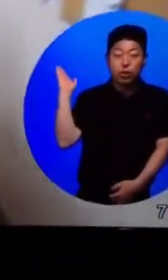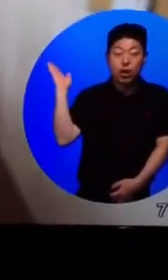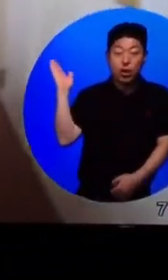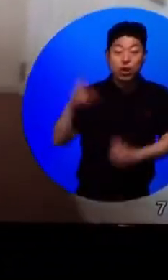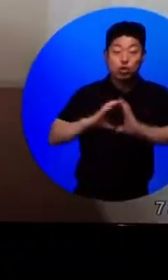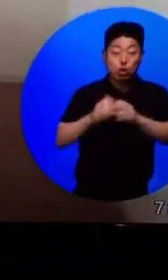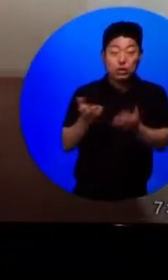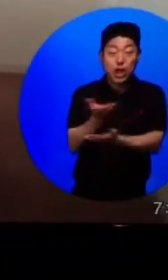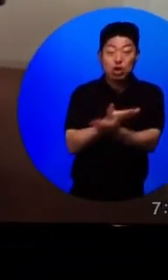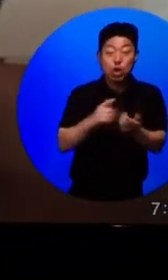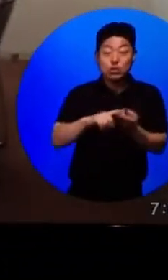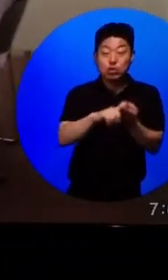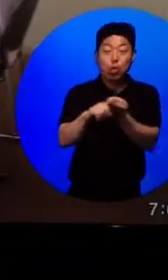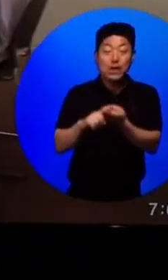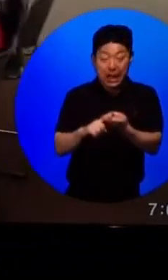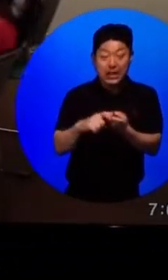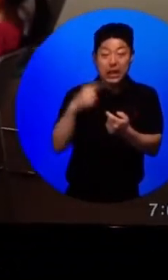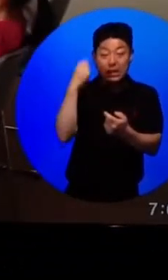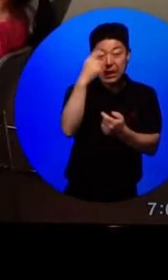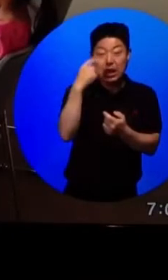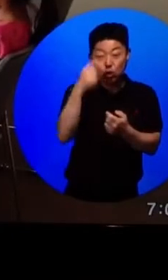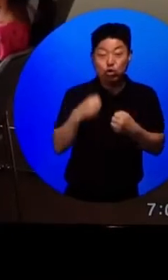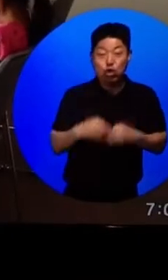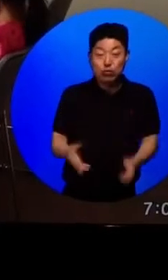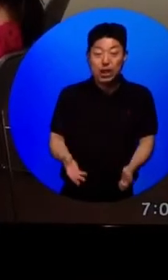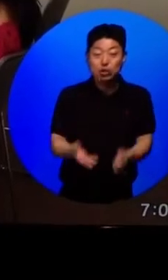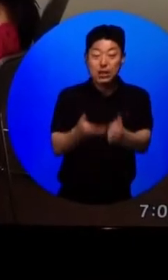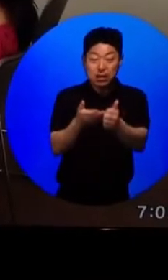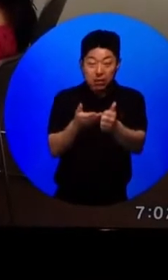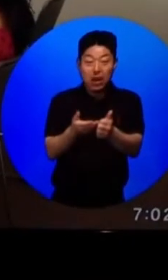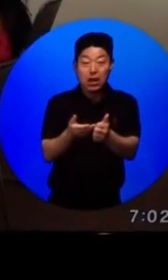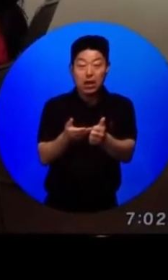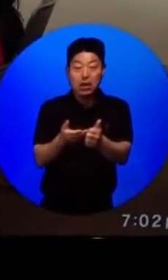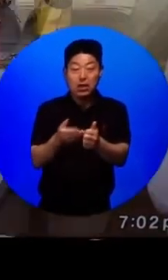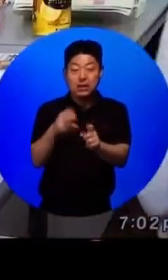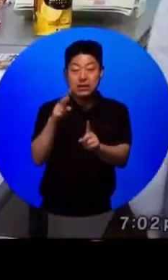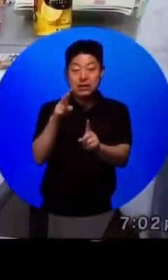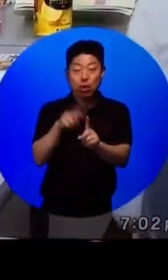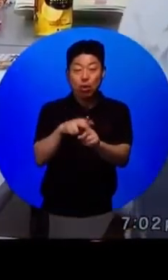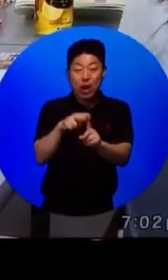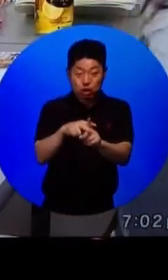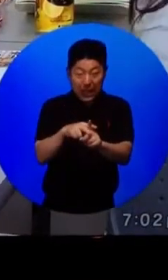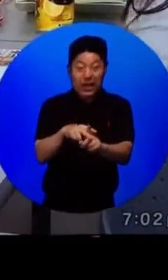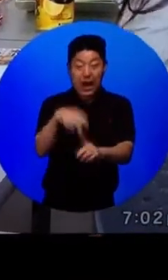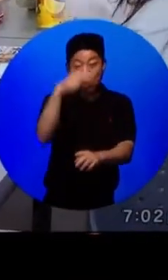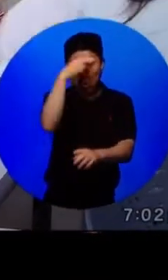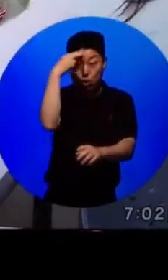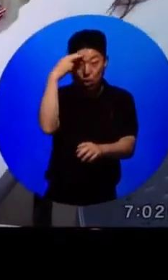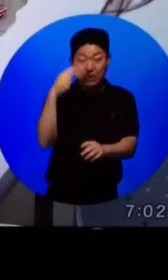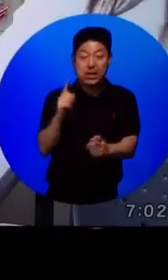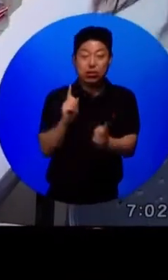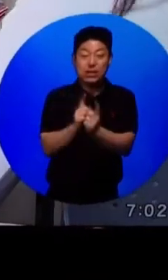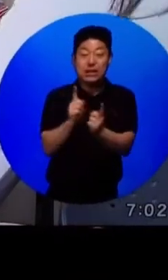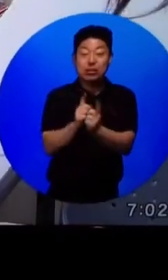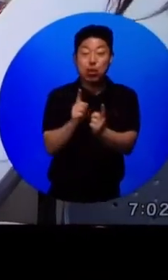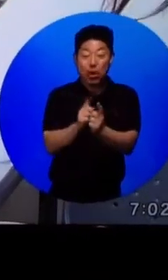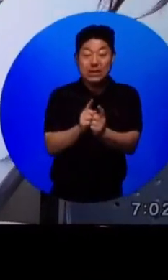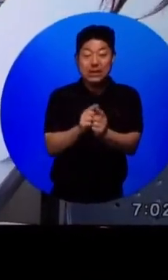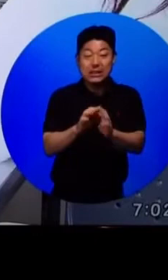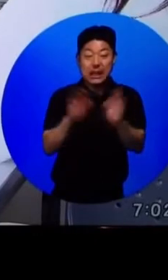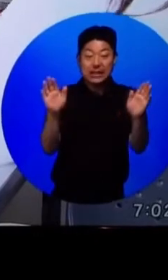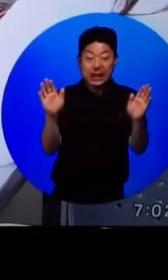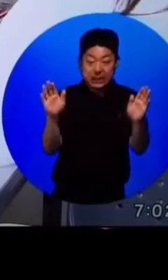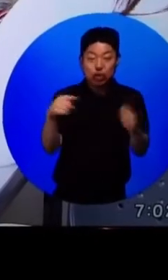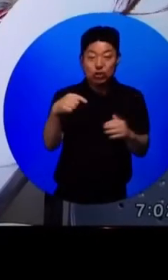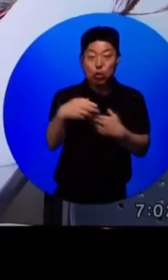。これは国際交流協会が外国で生まれ育つなど外国にゆかりのある